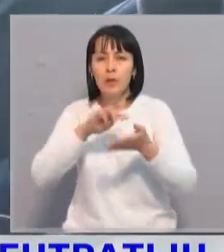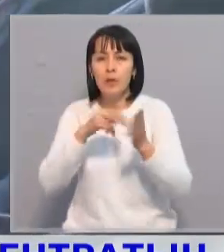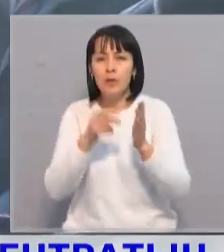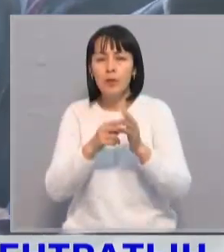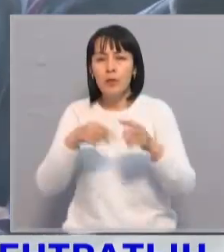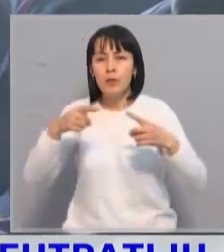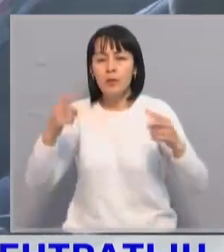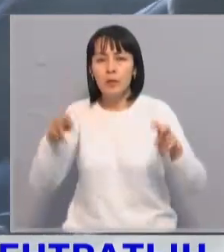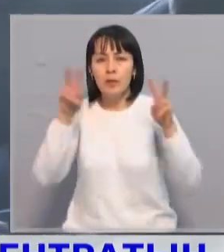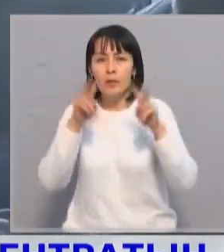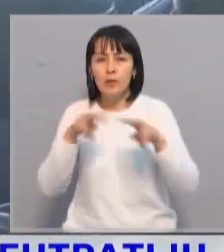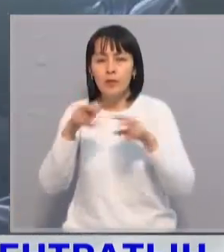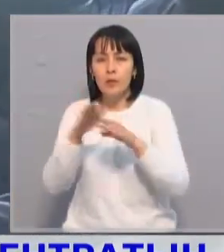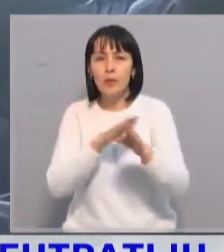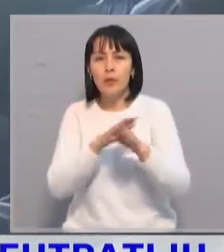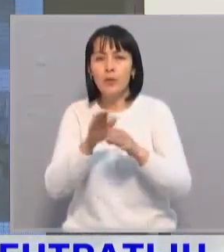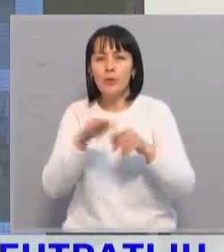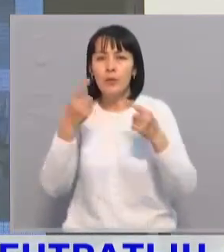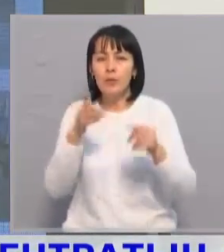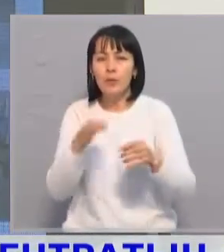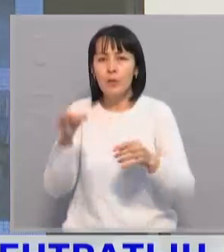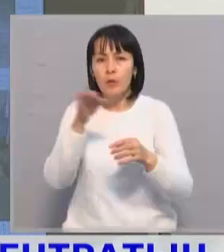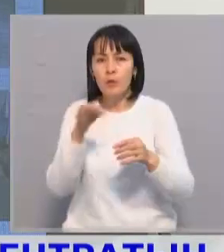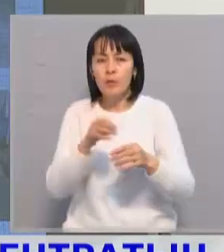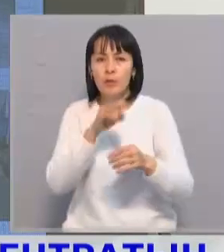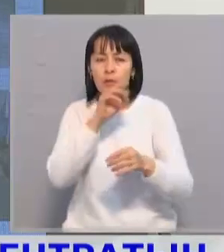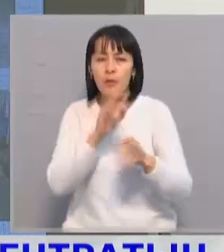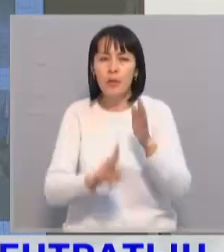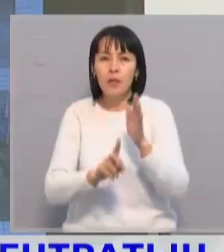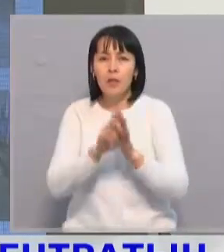жобаларды жан-жақты зерделеуден өткізіп, өзге өңірлерде іске